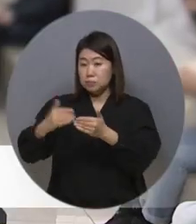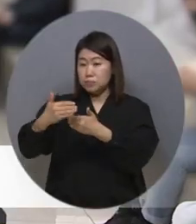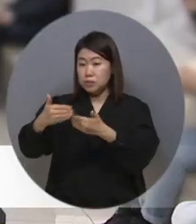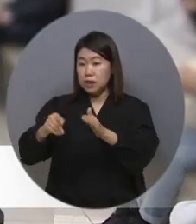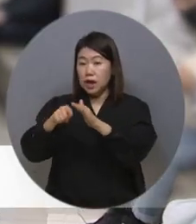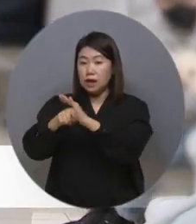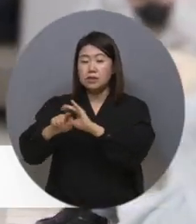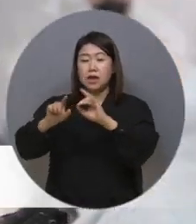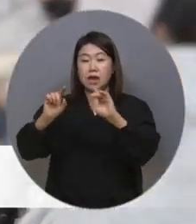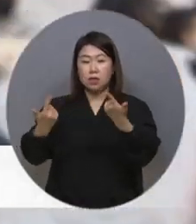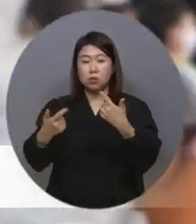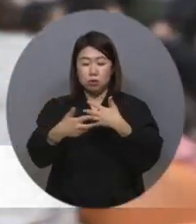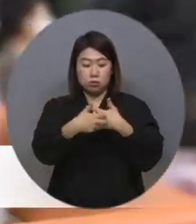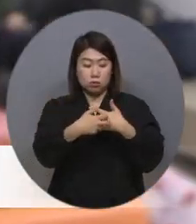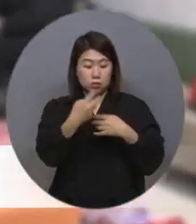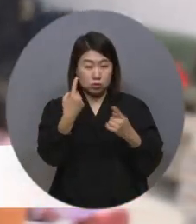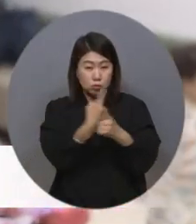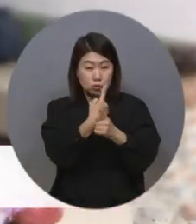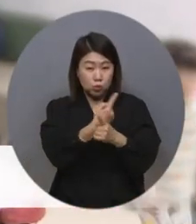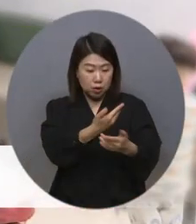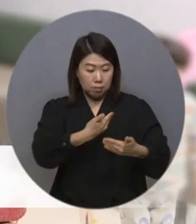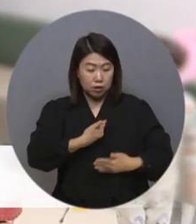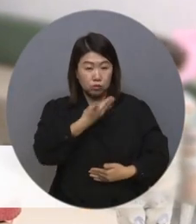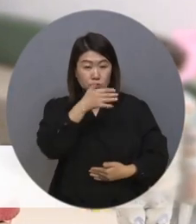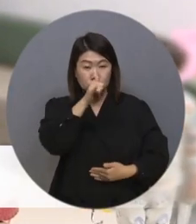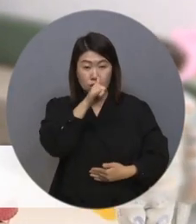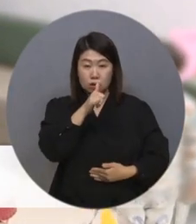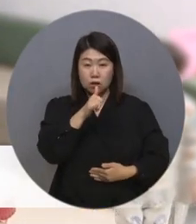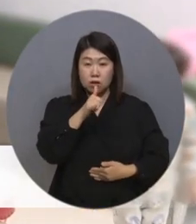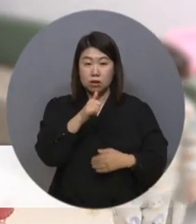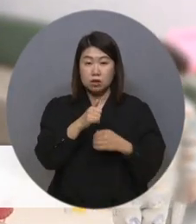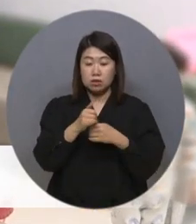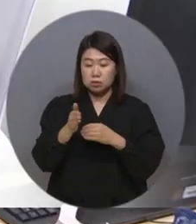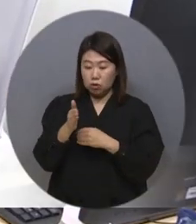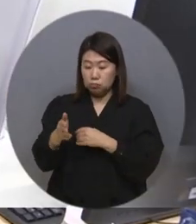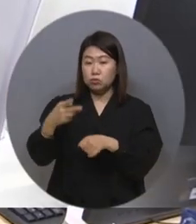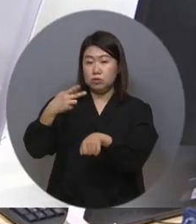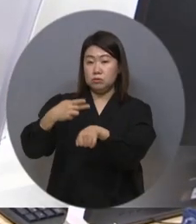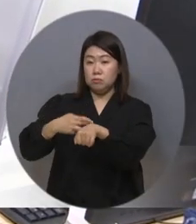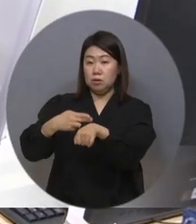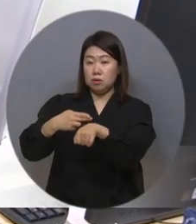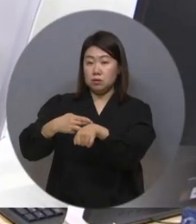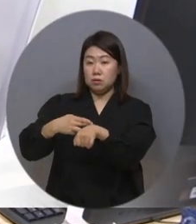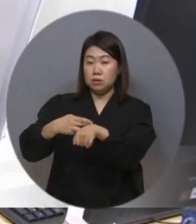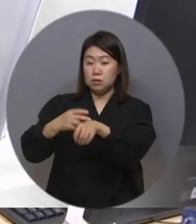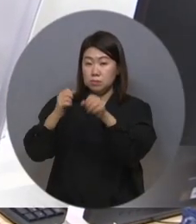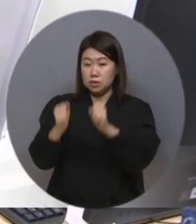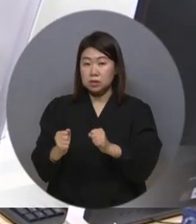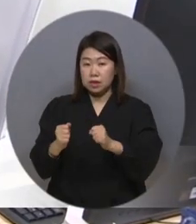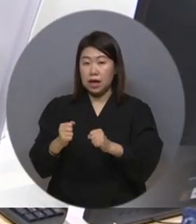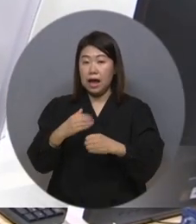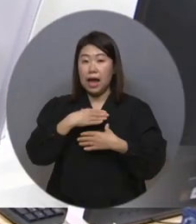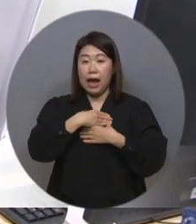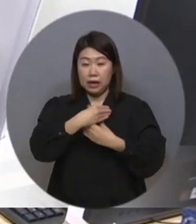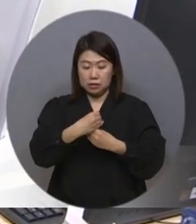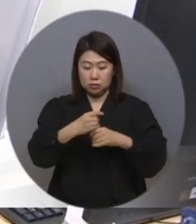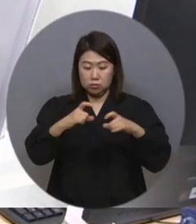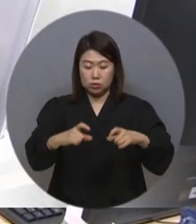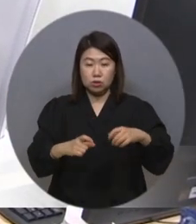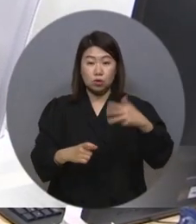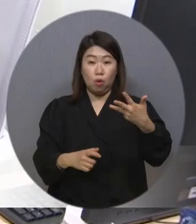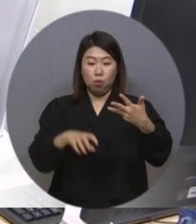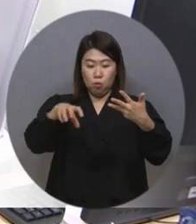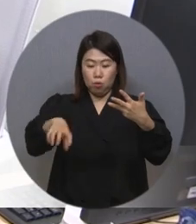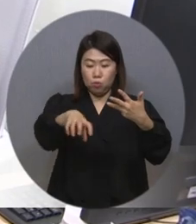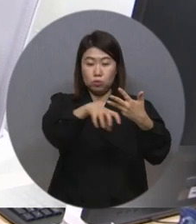받을 수 있도록 오후 9시까지 소아 청소년과 전문의가 진료하는 우리 아이 안심 의원을 권역별로 8곳